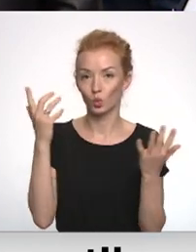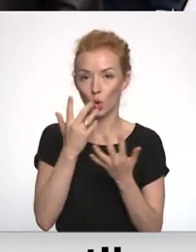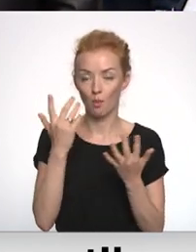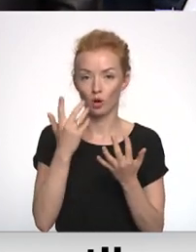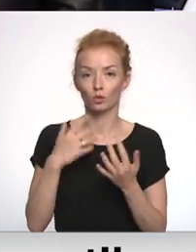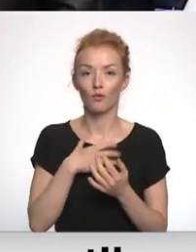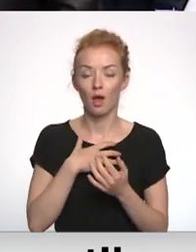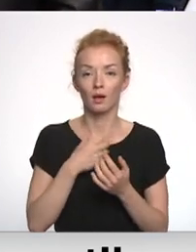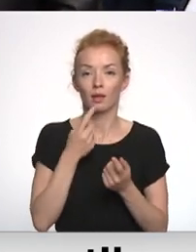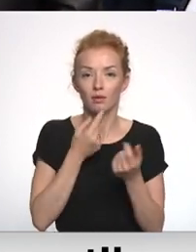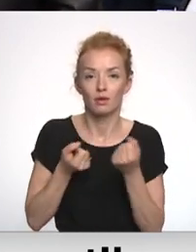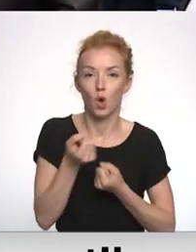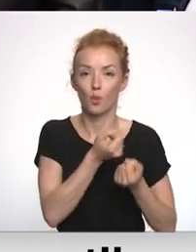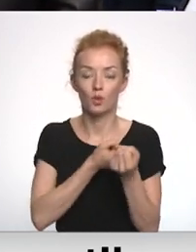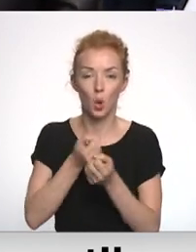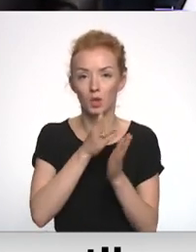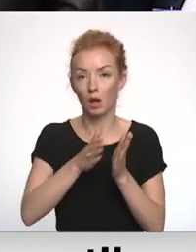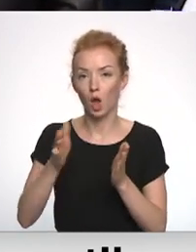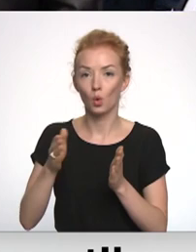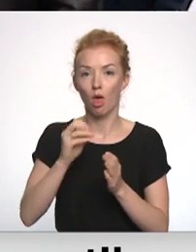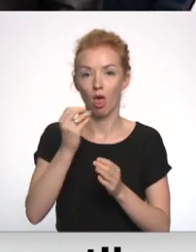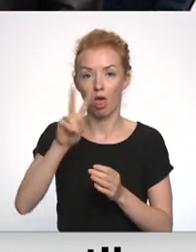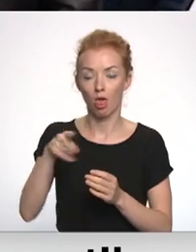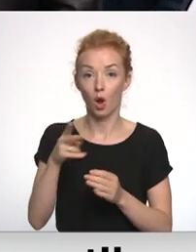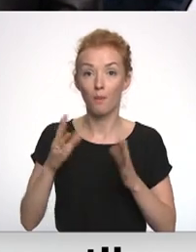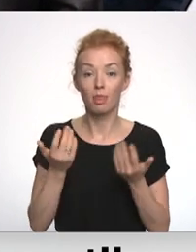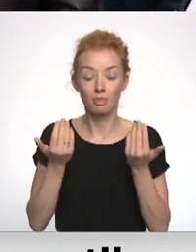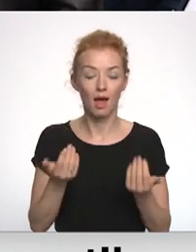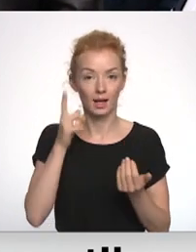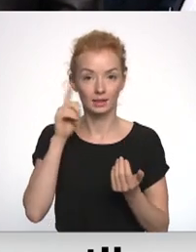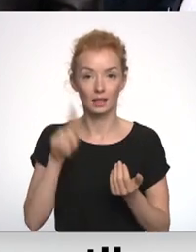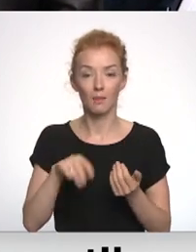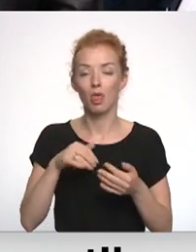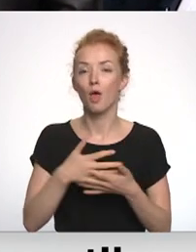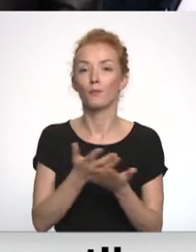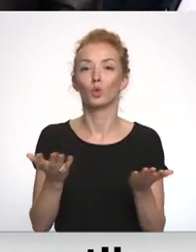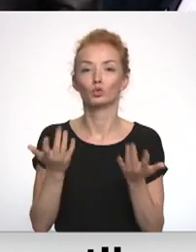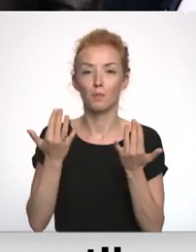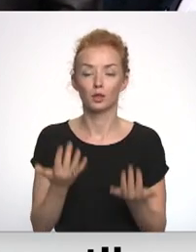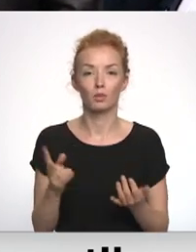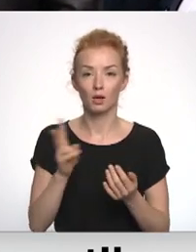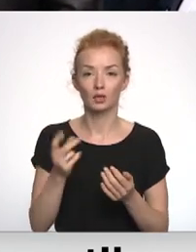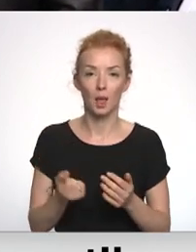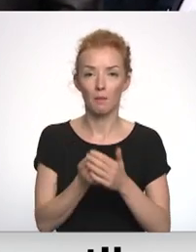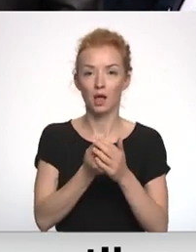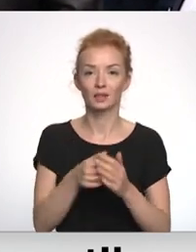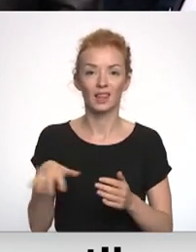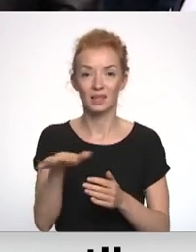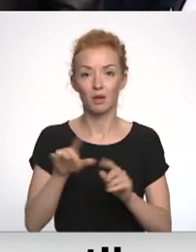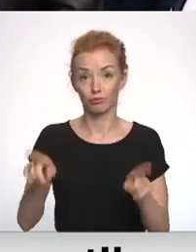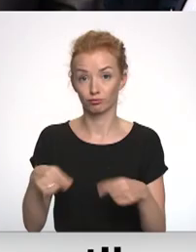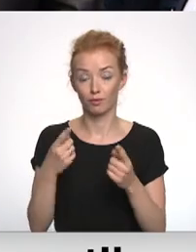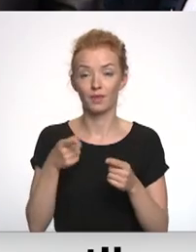jāknapinās katru reizi par katru eiro, bet šobrīd mēs zinām, ka jebkurš pasākums, kas stiprina ģimeņu labklājību,